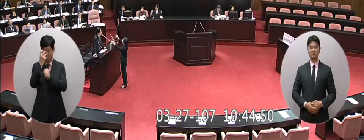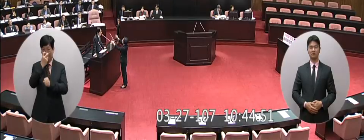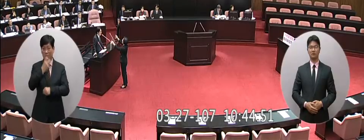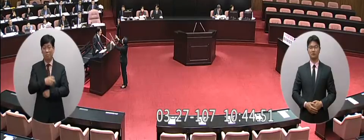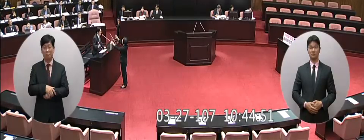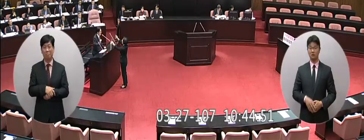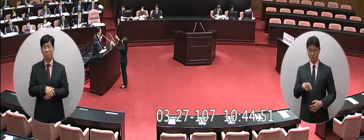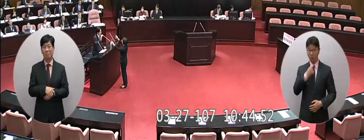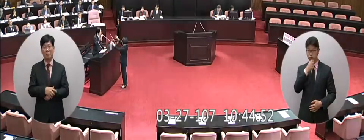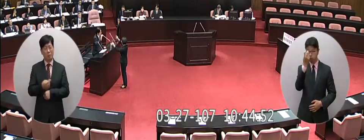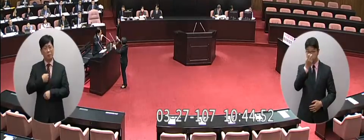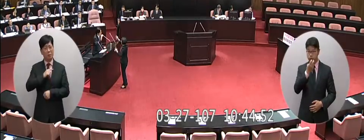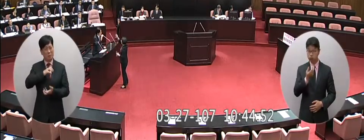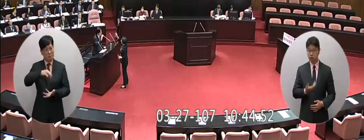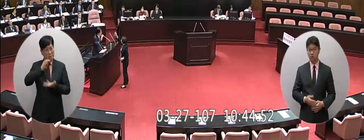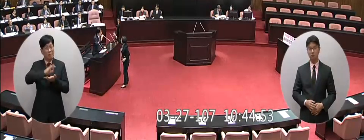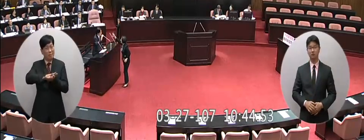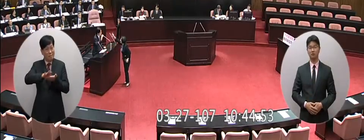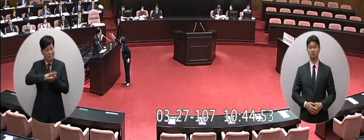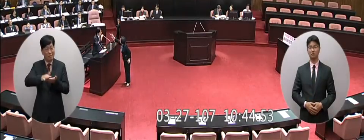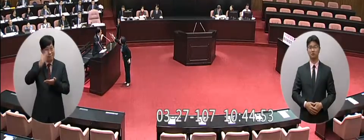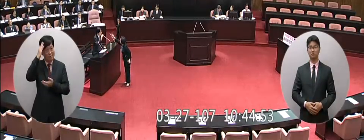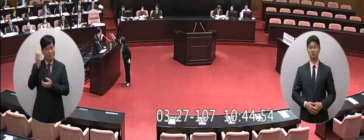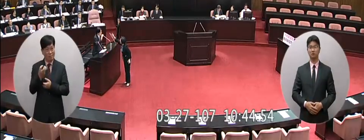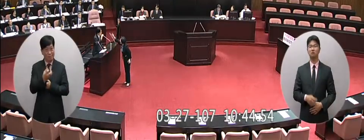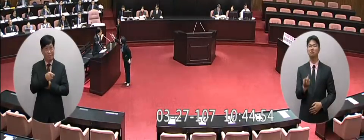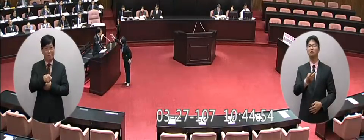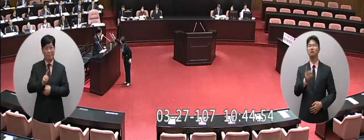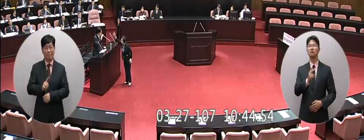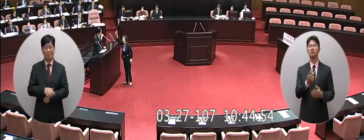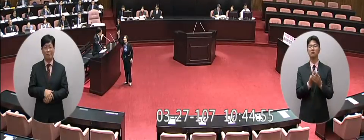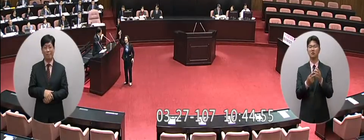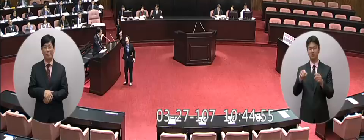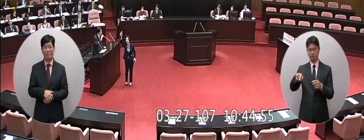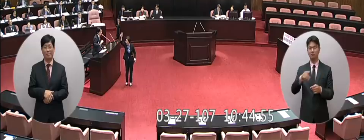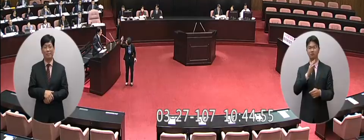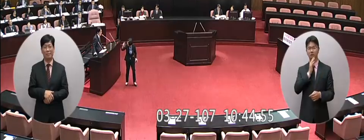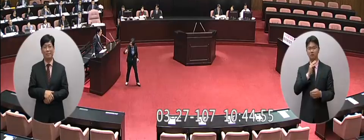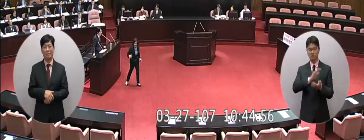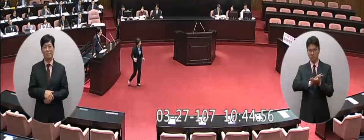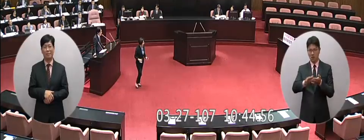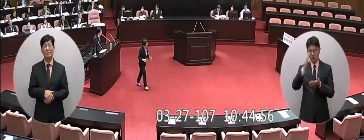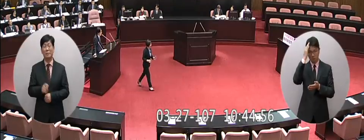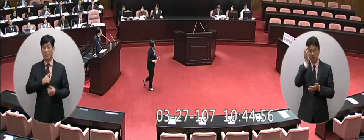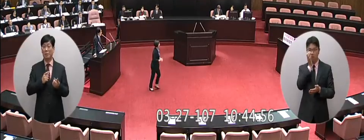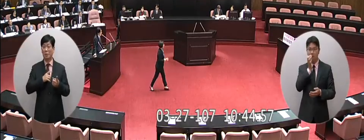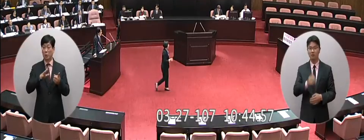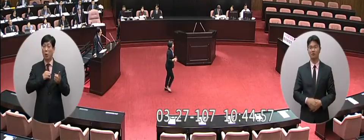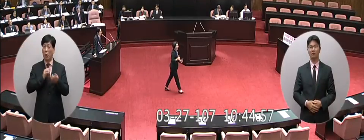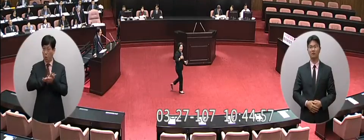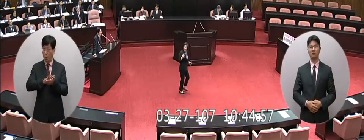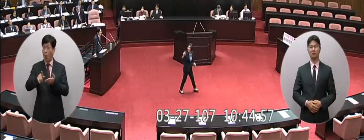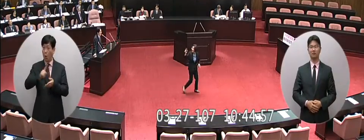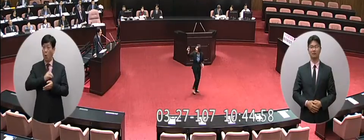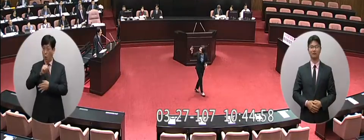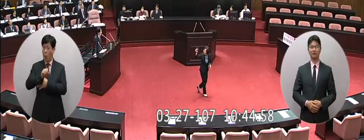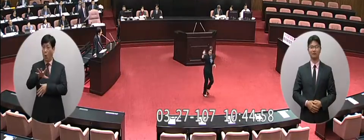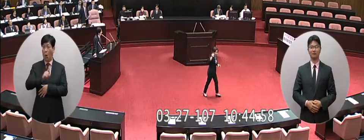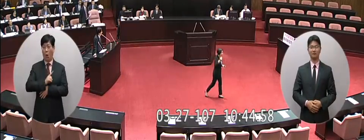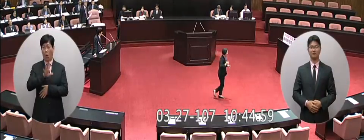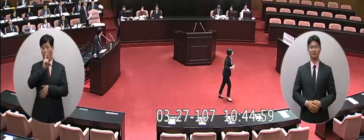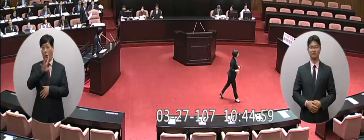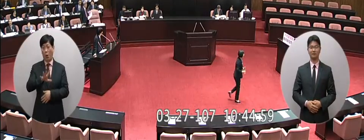呐、啊。我们所讲的干净的煤是说， 才是干净的煤啦，这个啦。 哦，所以你也承认有干净的煤啊？